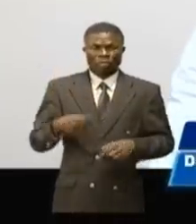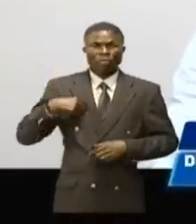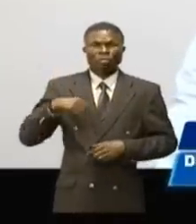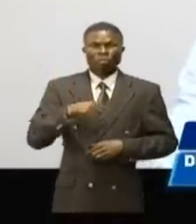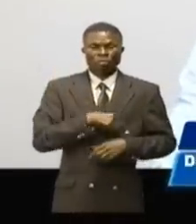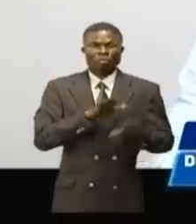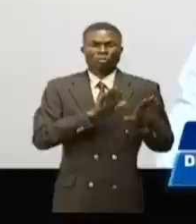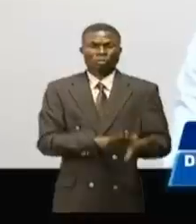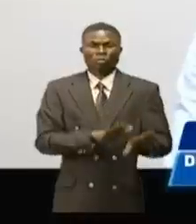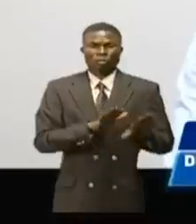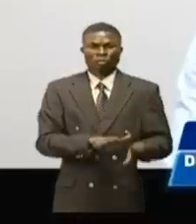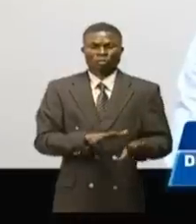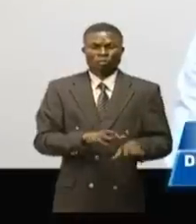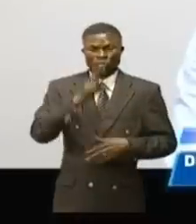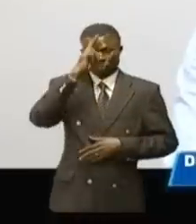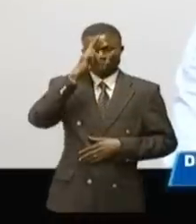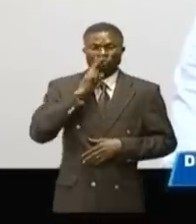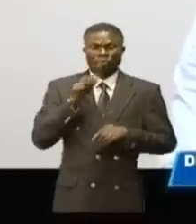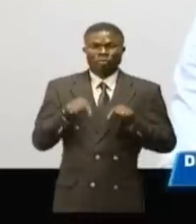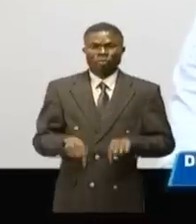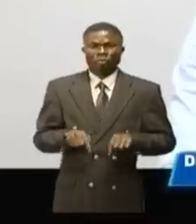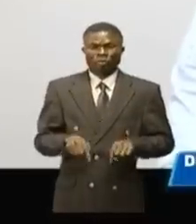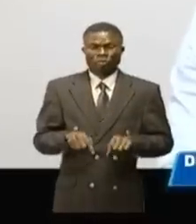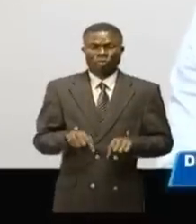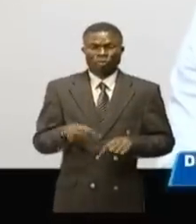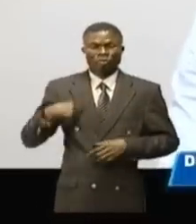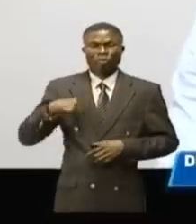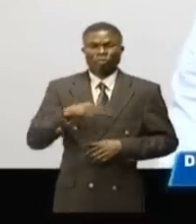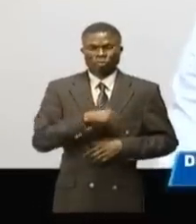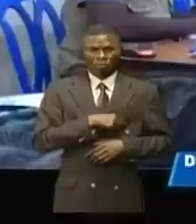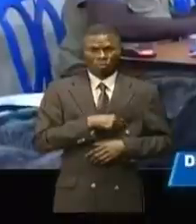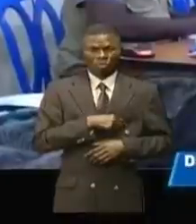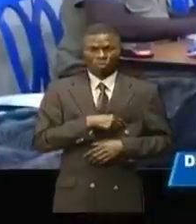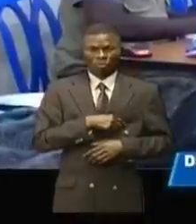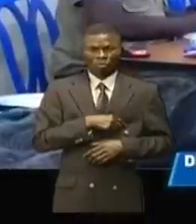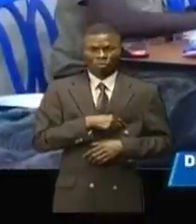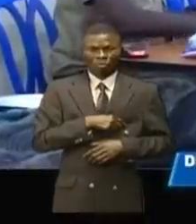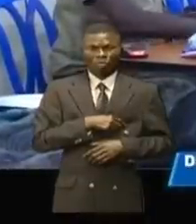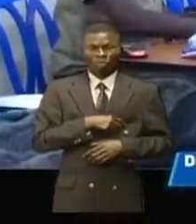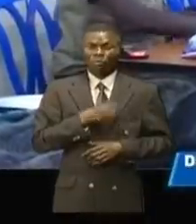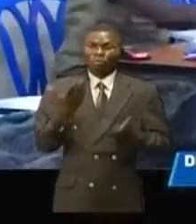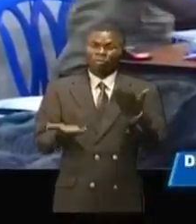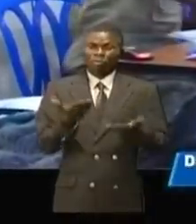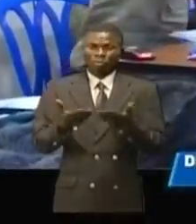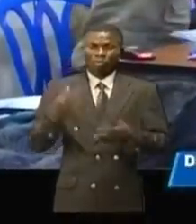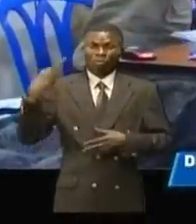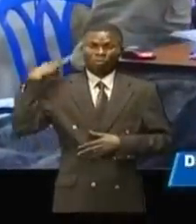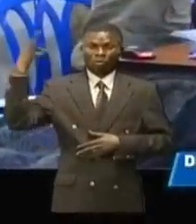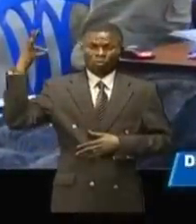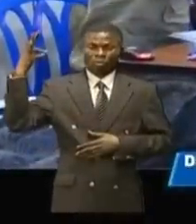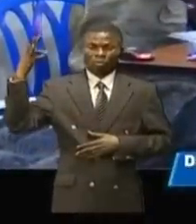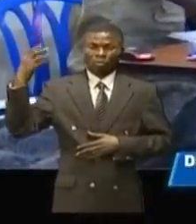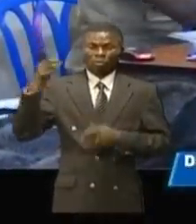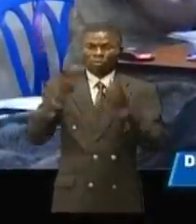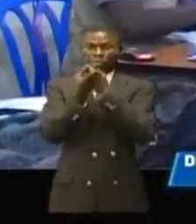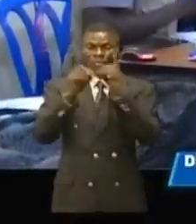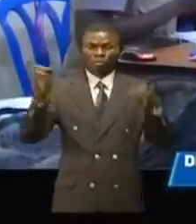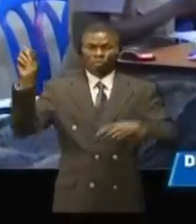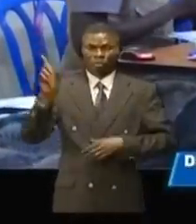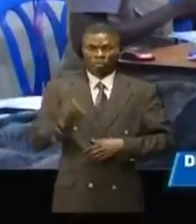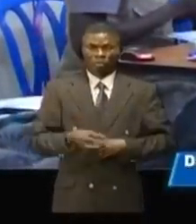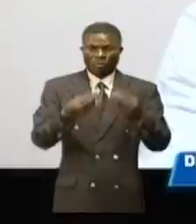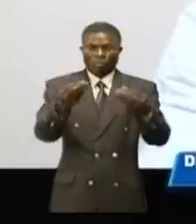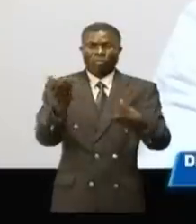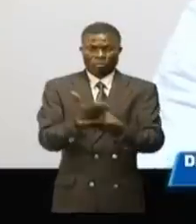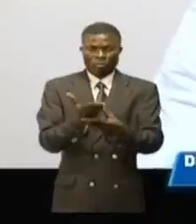à 30 retraits formulaires. Et pour nous, d'ailleurs, Dieu merci, il y a un candidat indépendant qui a déposer